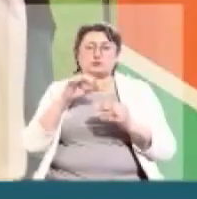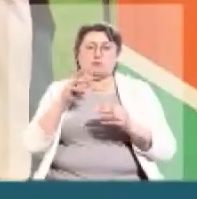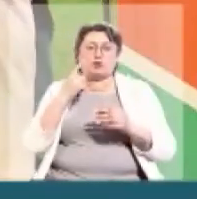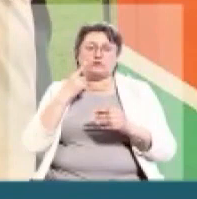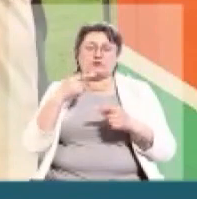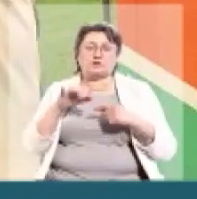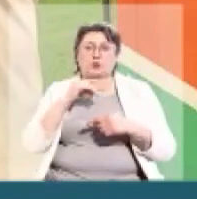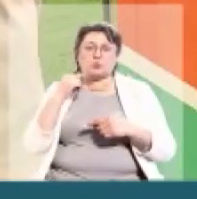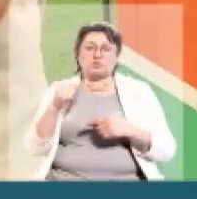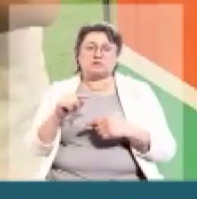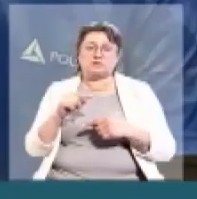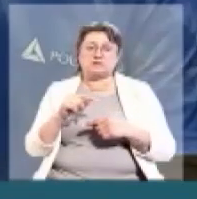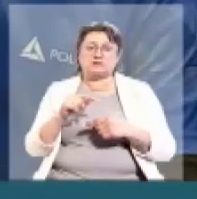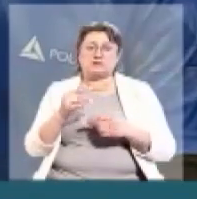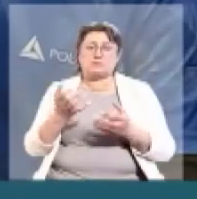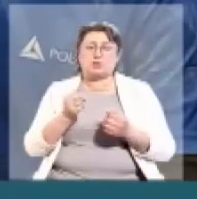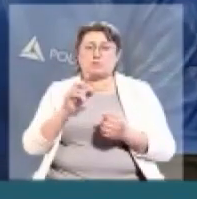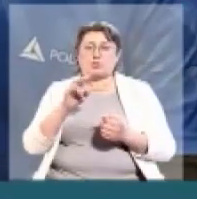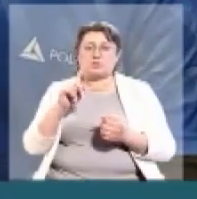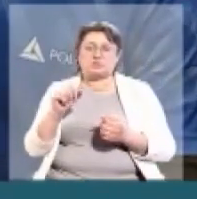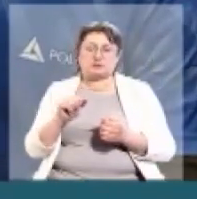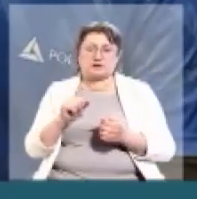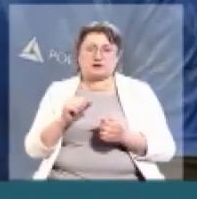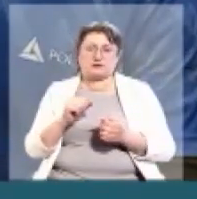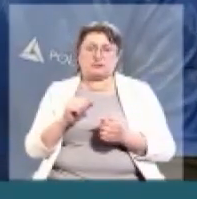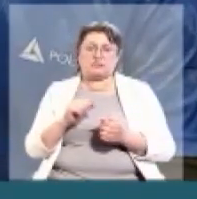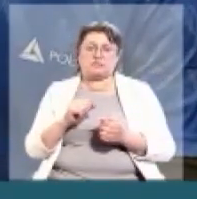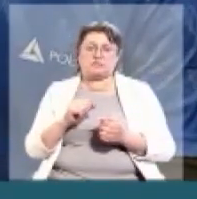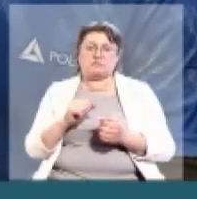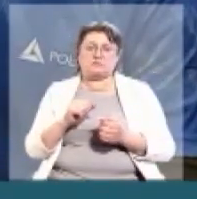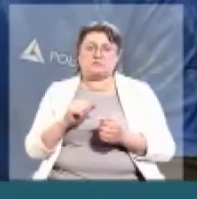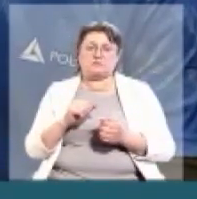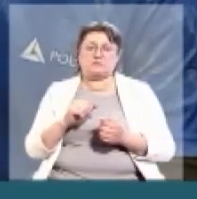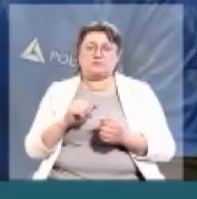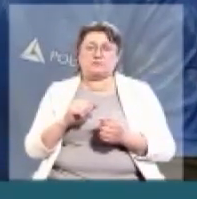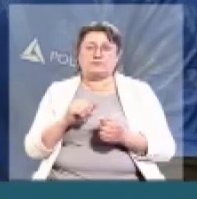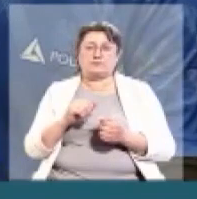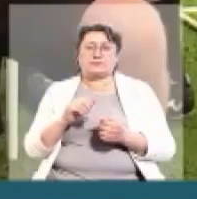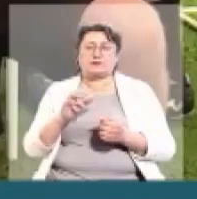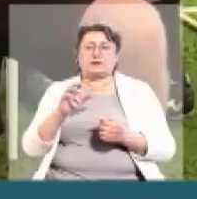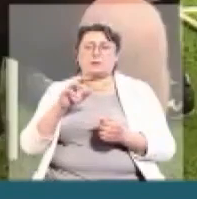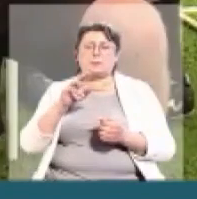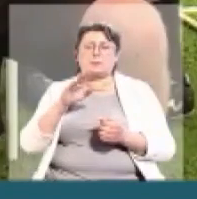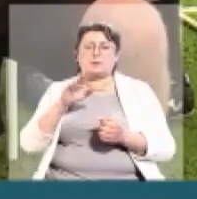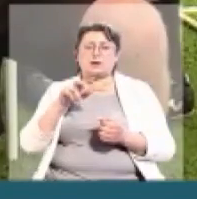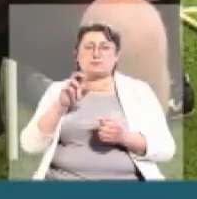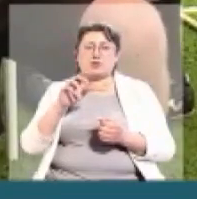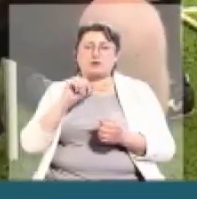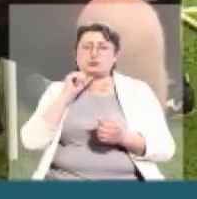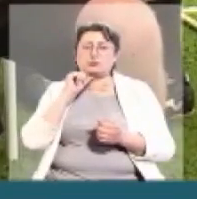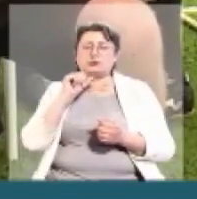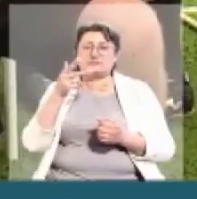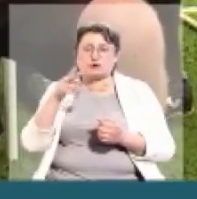болса қоланы қанжығаларына байлады. БГП командасы күміс жүлдені еншілесе, қостанайлық Варком футболшылары қарсыластарынан басым